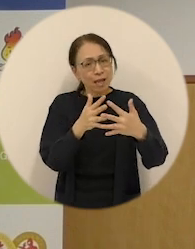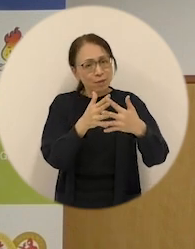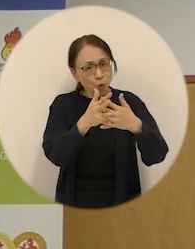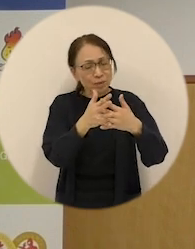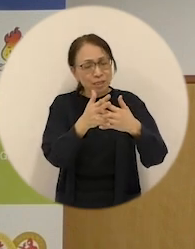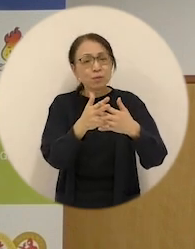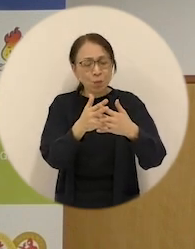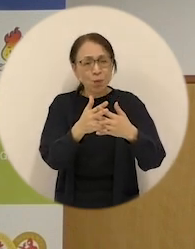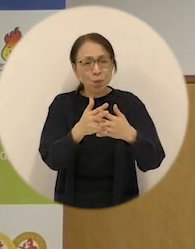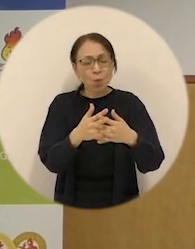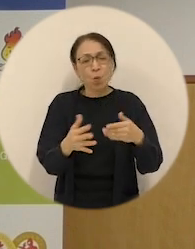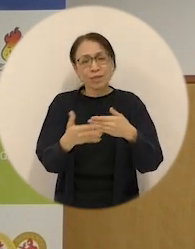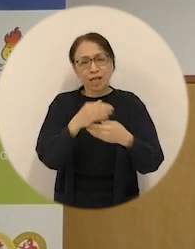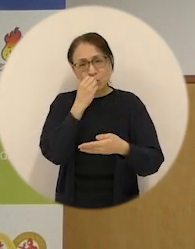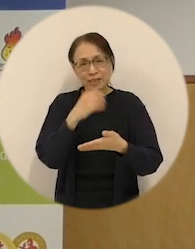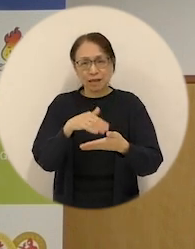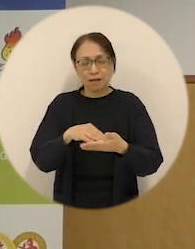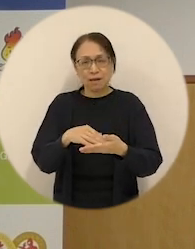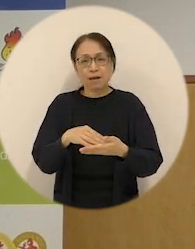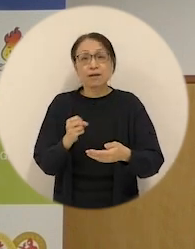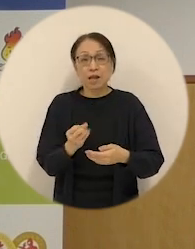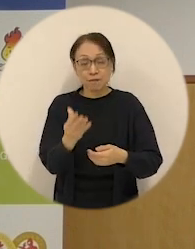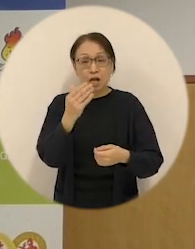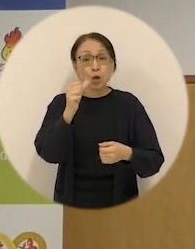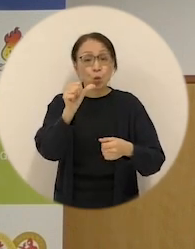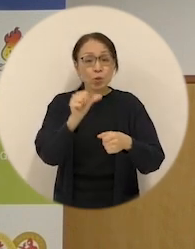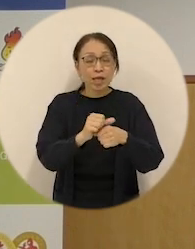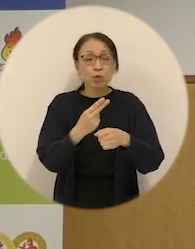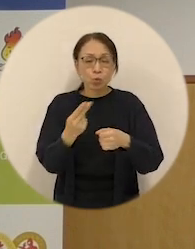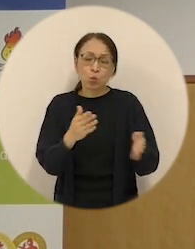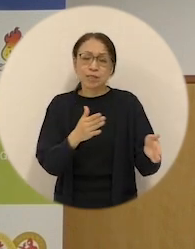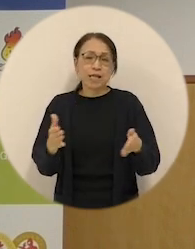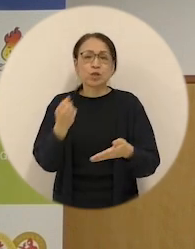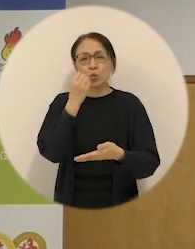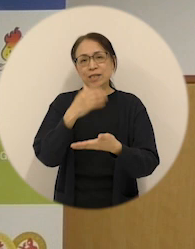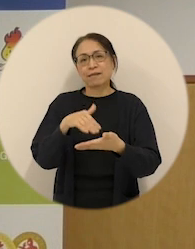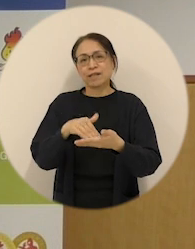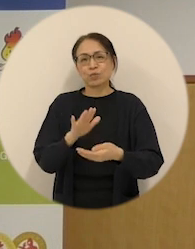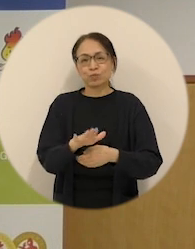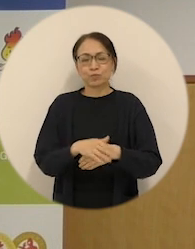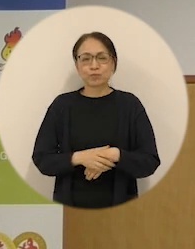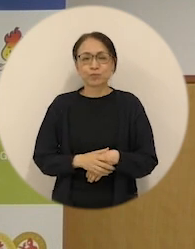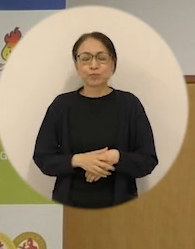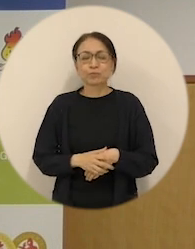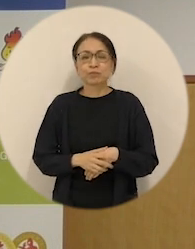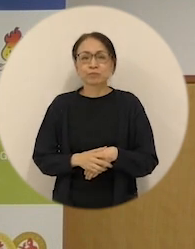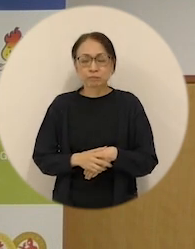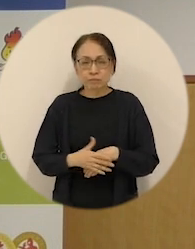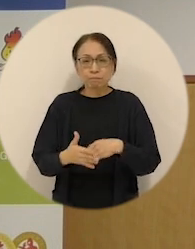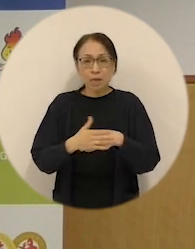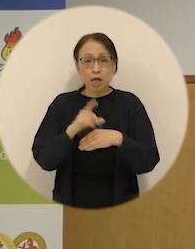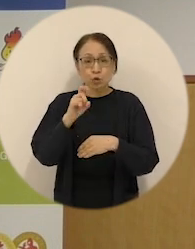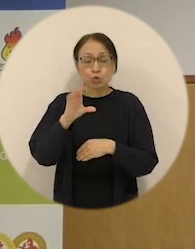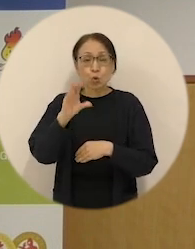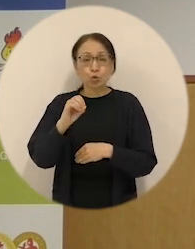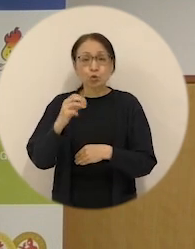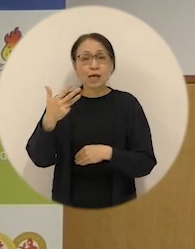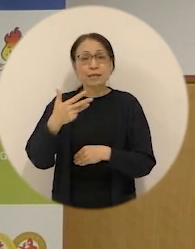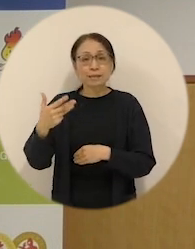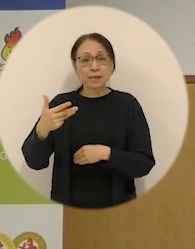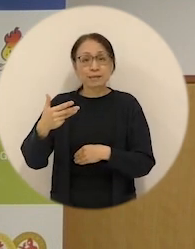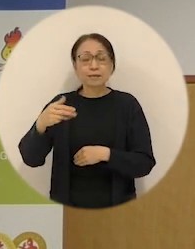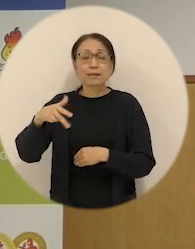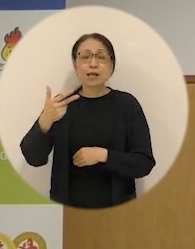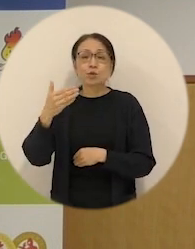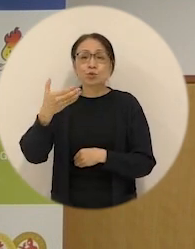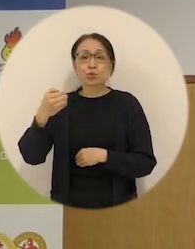和5年度予算の整理予算となっております。一般会計の補正額は10億8793